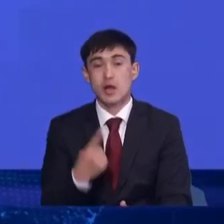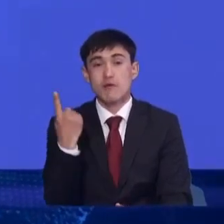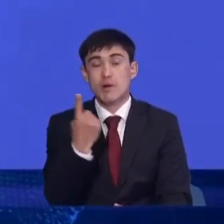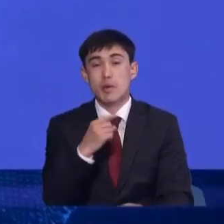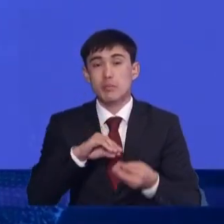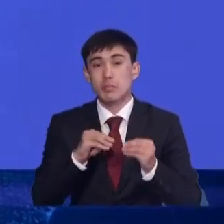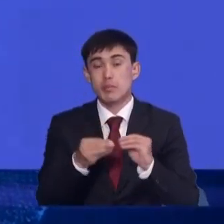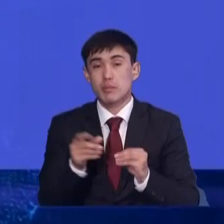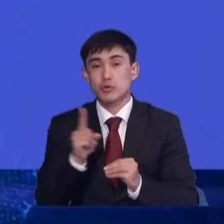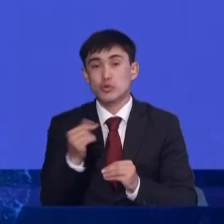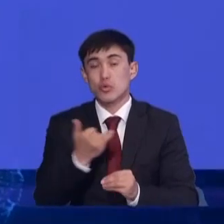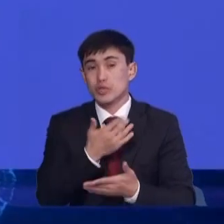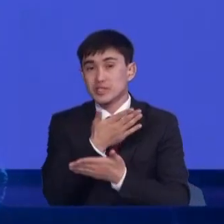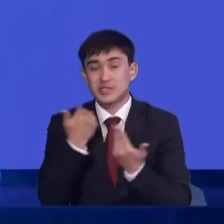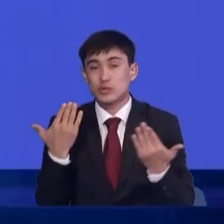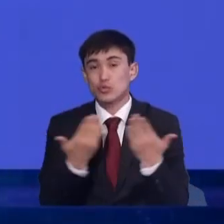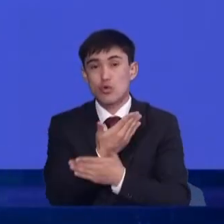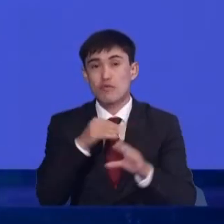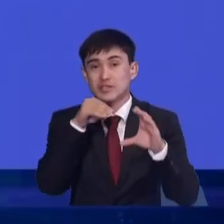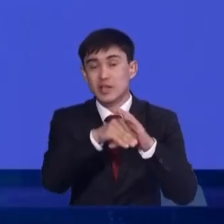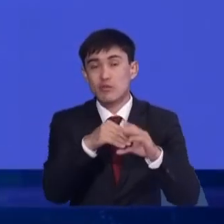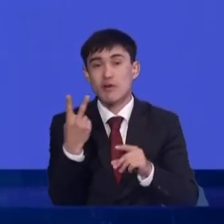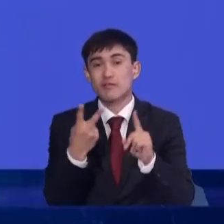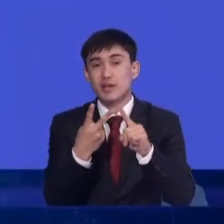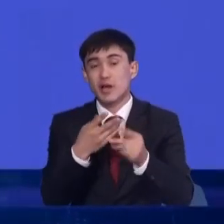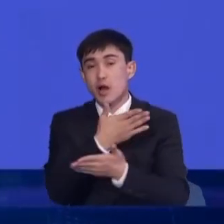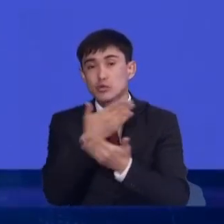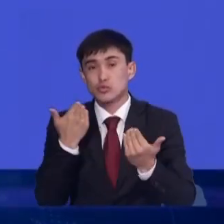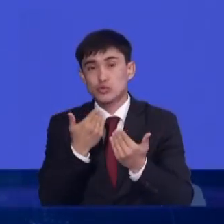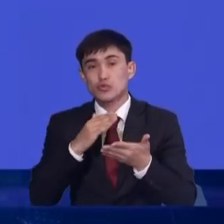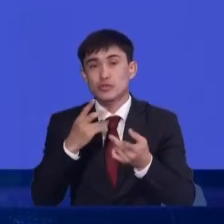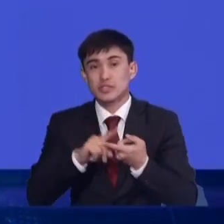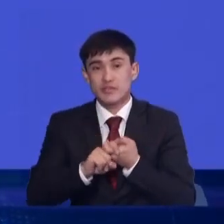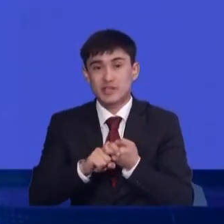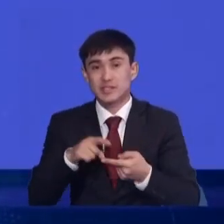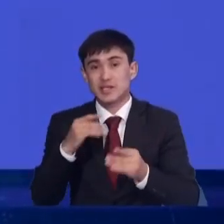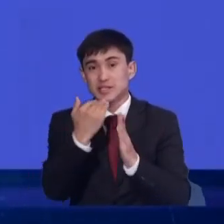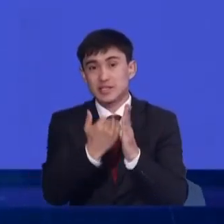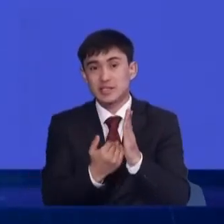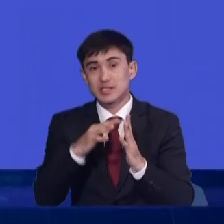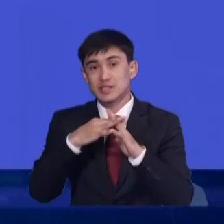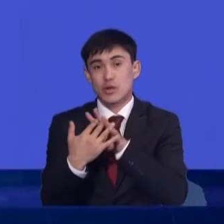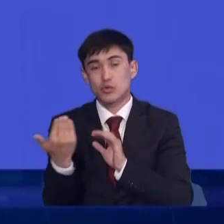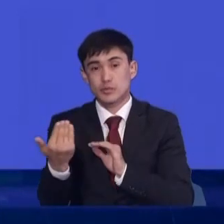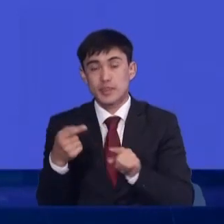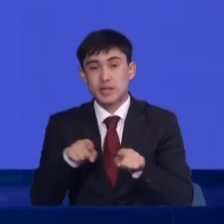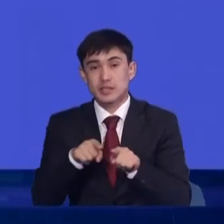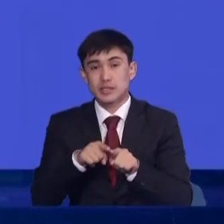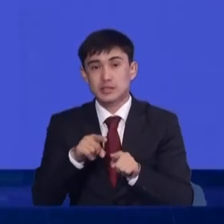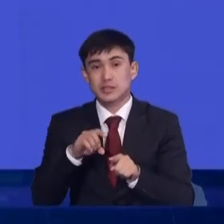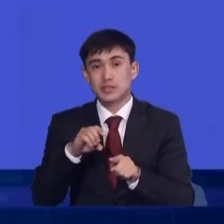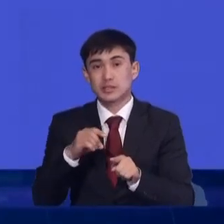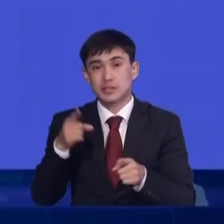Во-первых, проблема в том, что у нас нет современных складов. Во-вторых, отсутствие тесной связи с статистикой и Минсельхоза. В конце концов, мы не